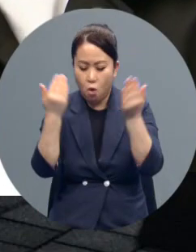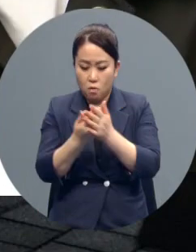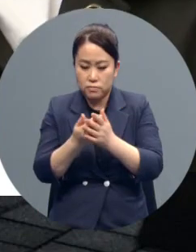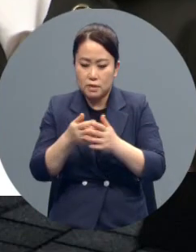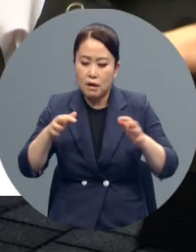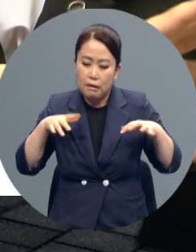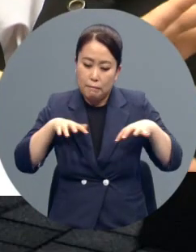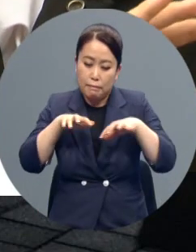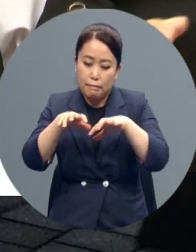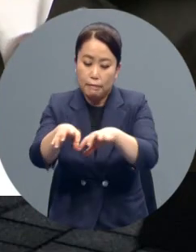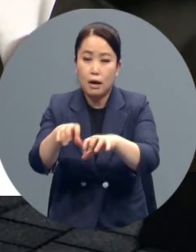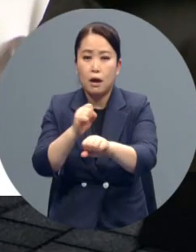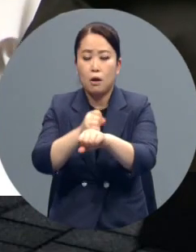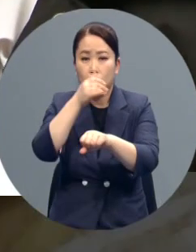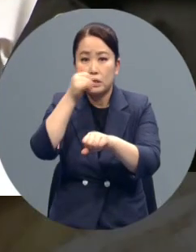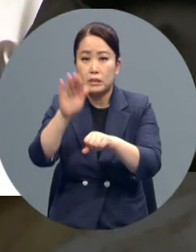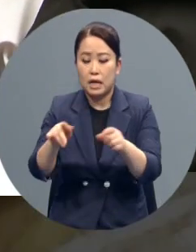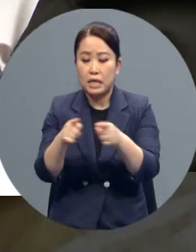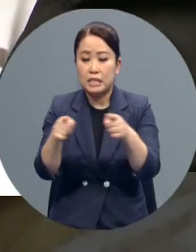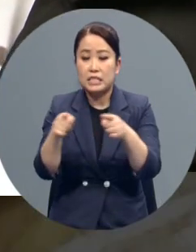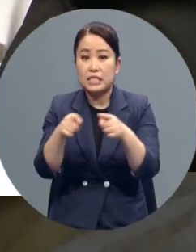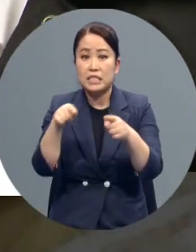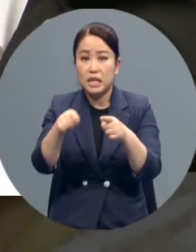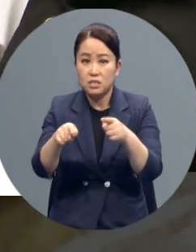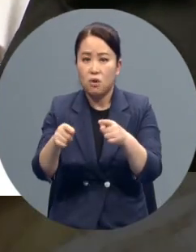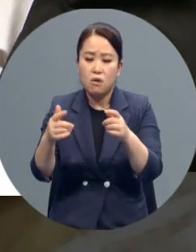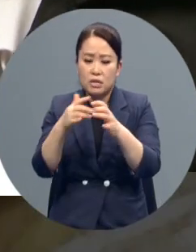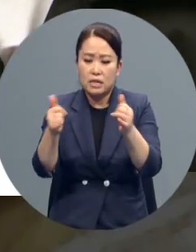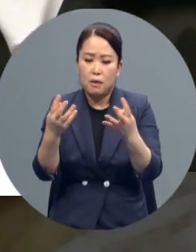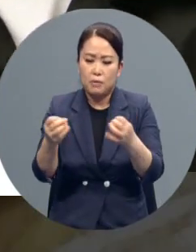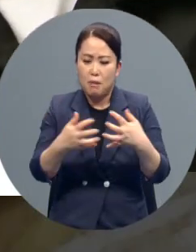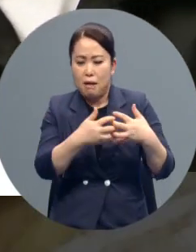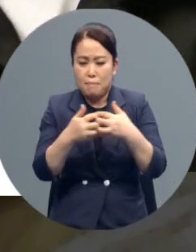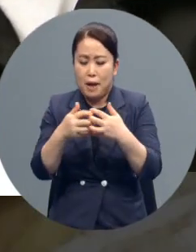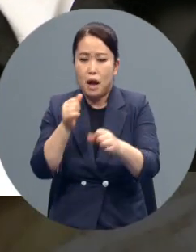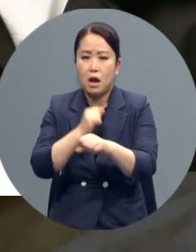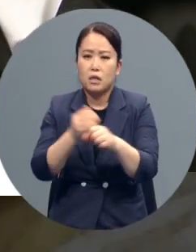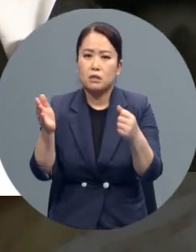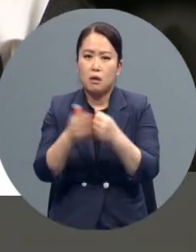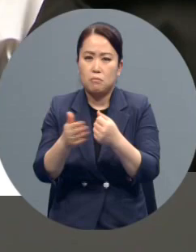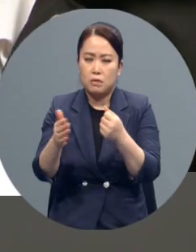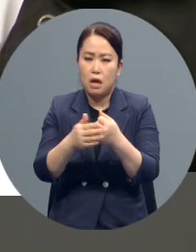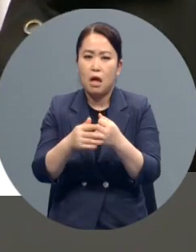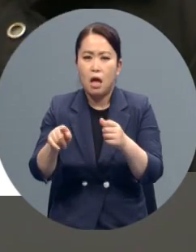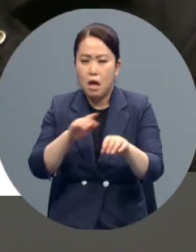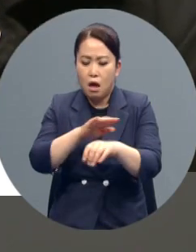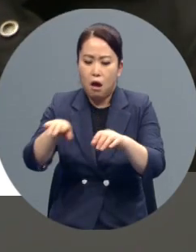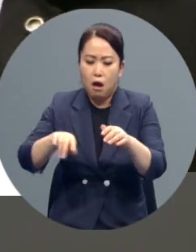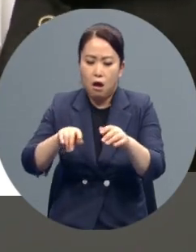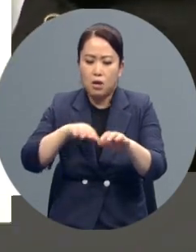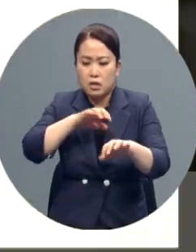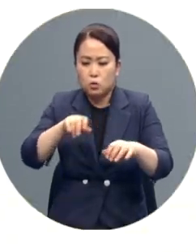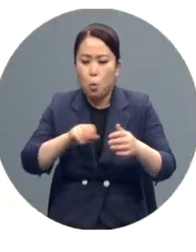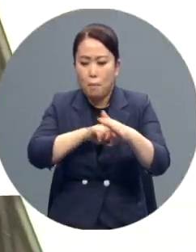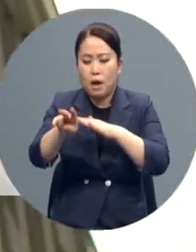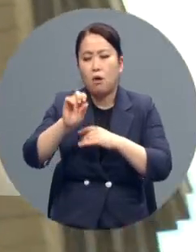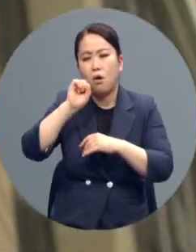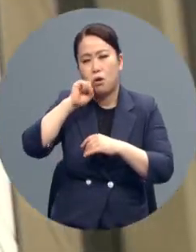뛰어내려왔는데 1층에서 나오는 통로가 사람이 너무 많이 몰려서 순간적으로 막혀서 잘 대피하지 못한 것